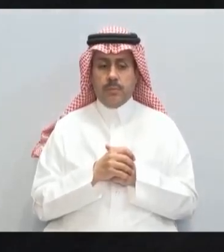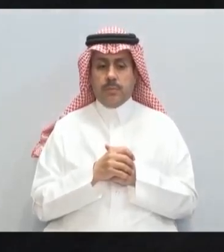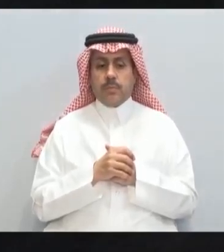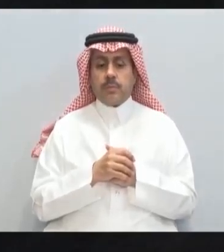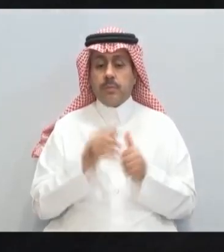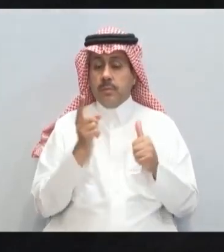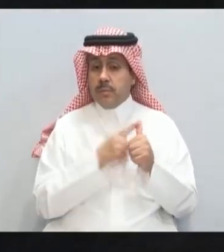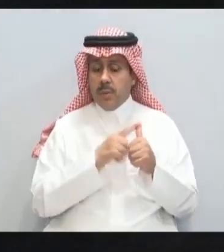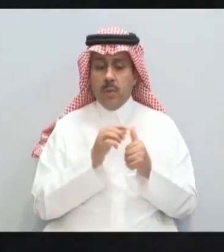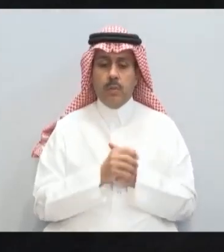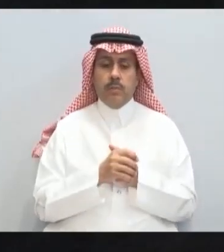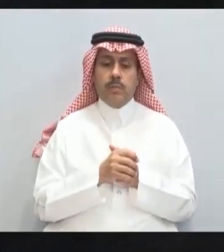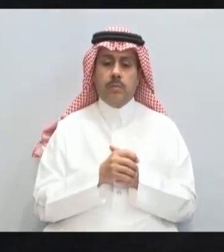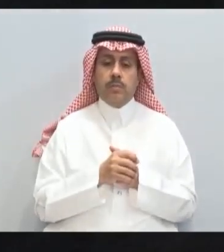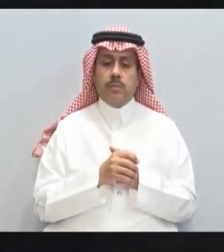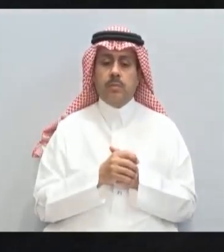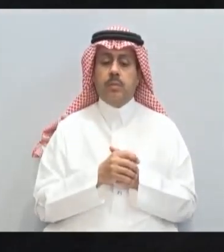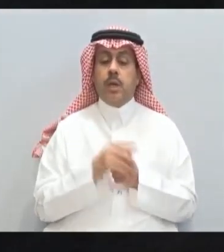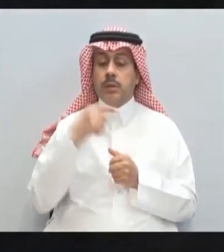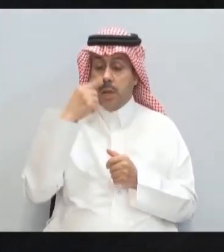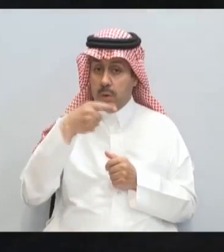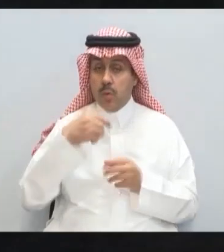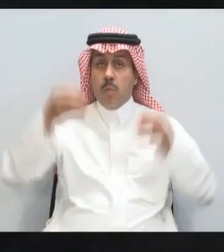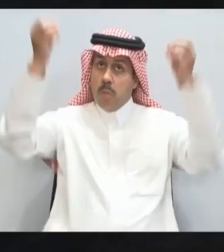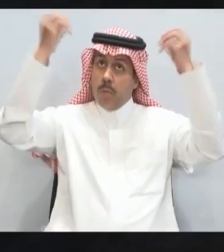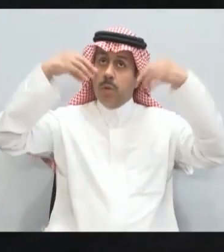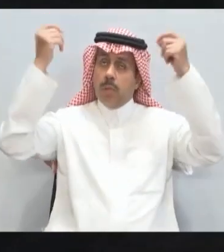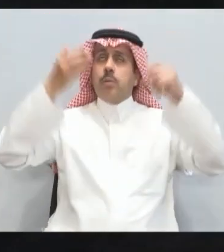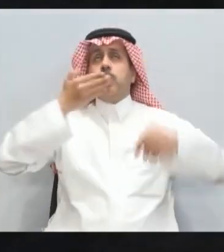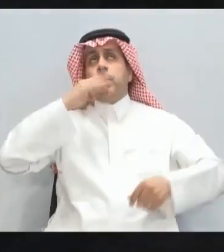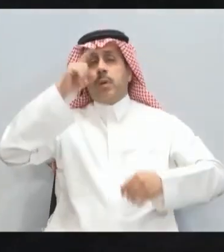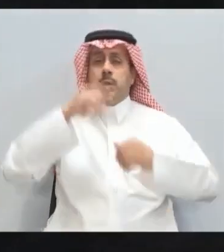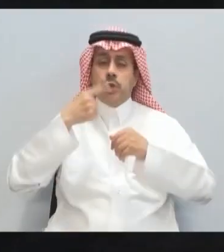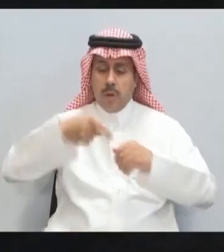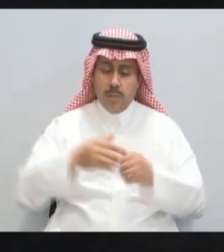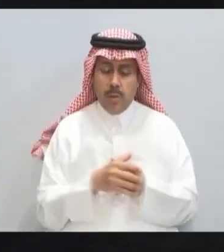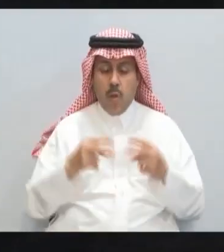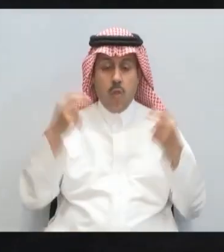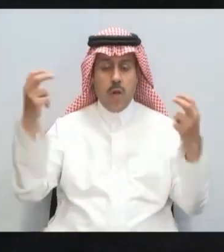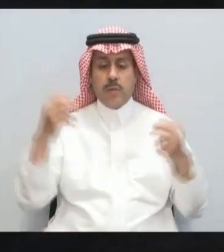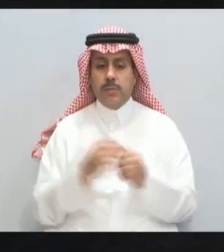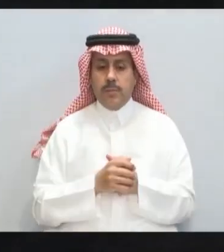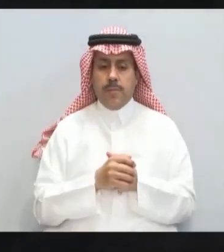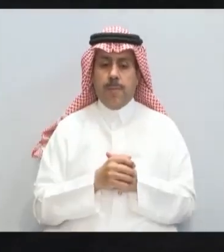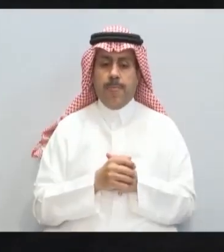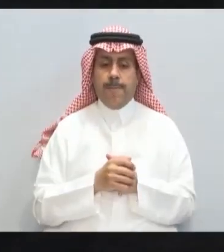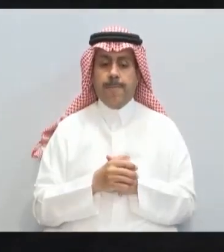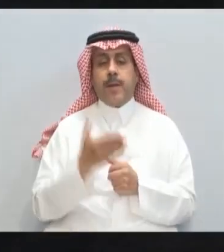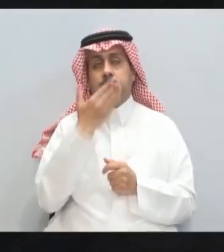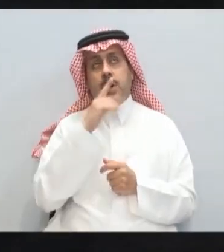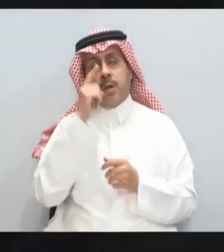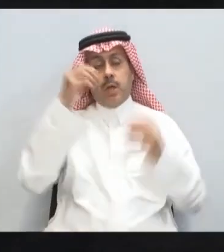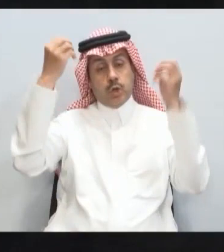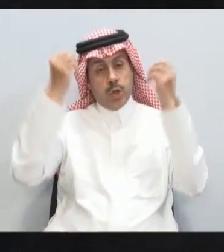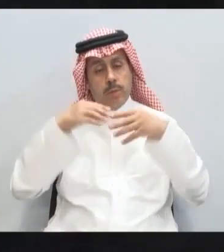اول اركان الشكر ايها الطلاب والطالبات التحدث بهذه النعمه ظاهرا باللسان بان احمد الله تعالى